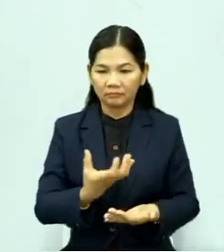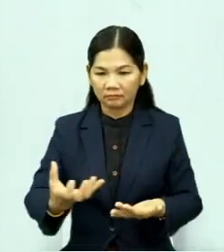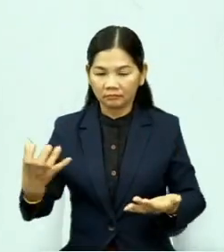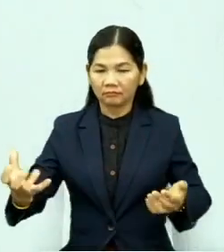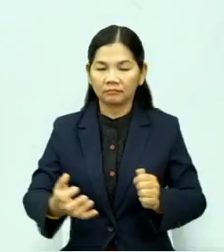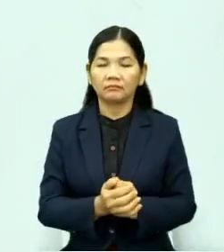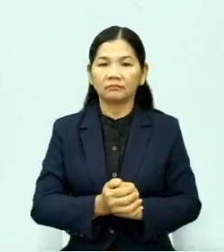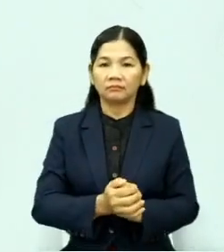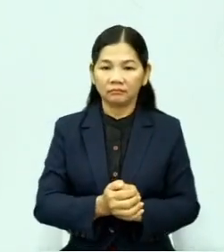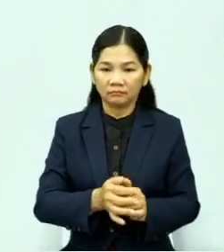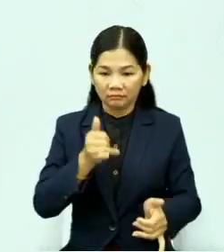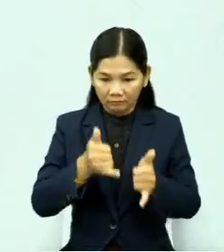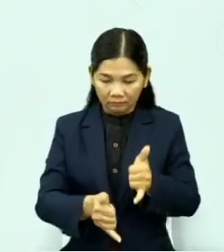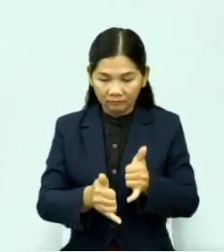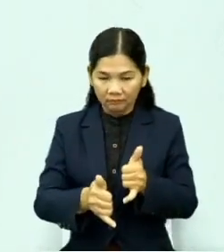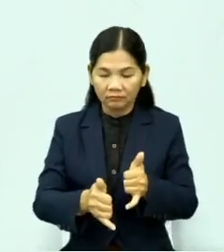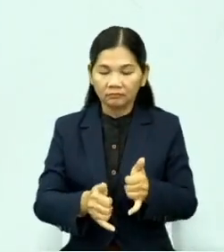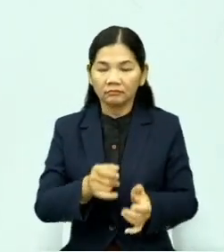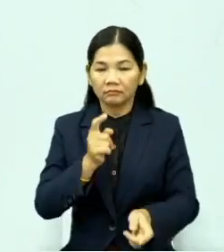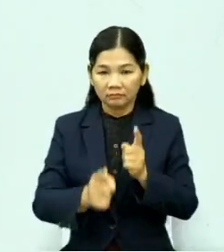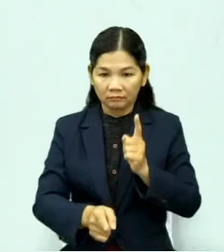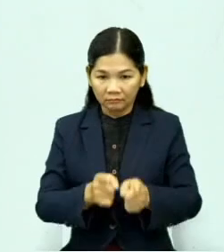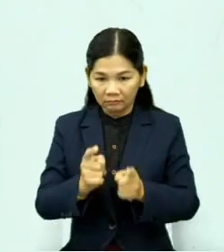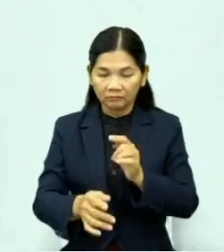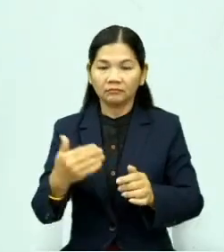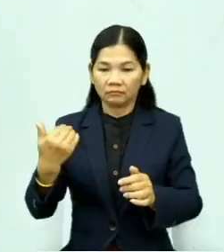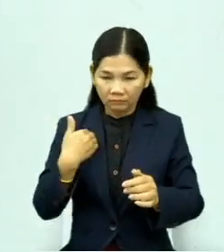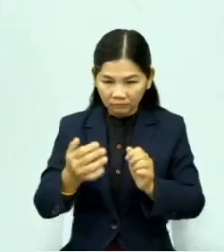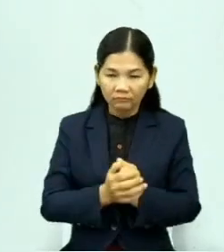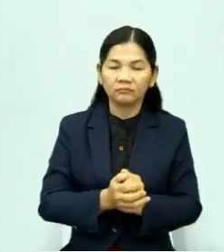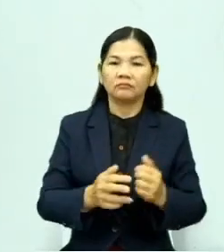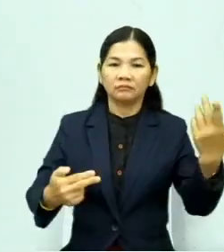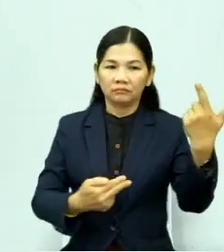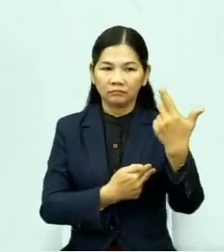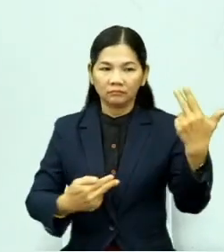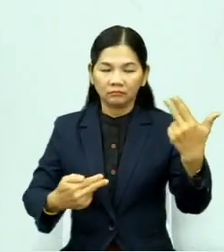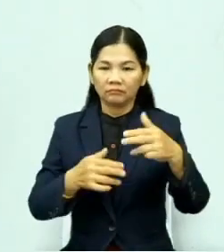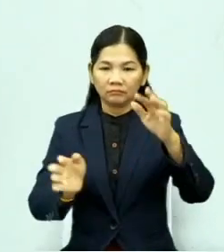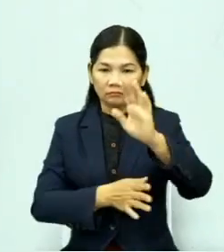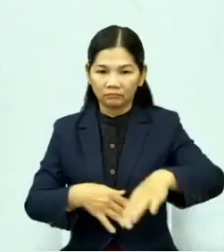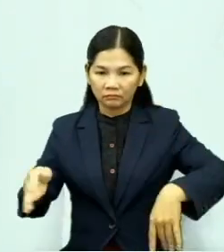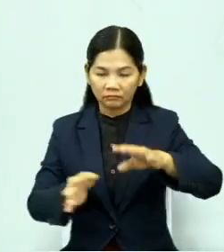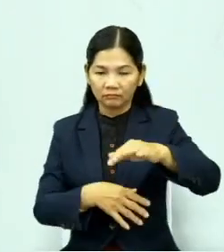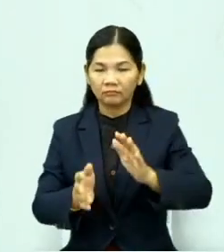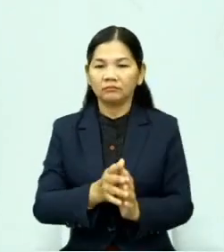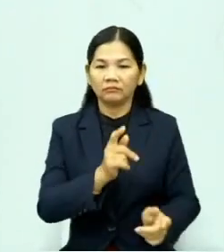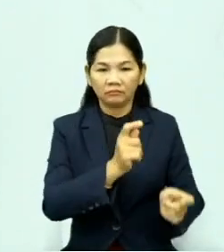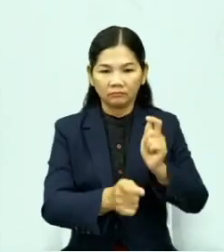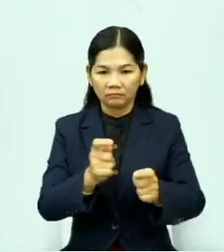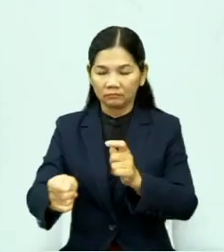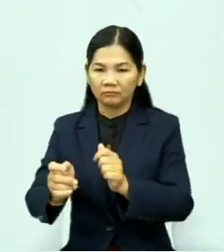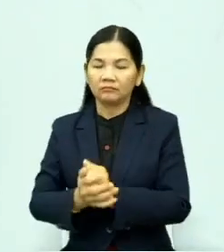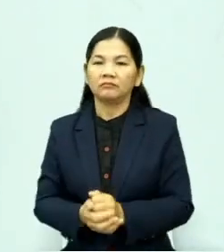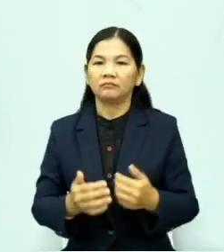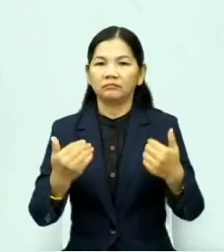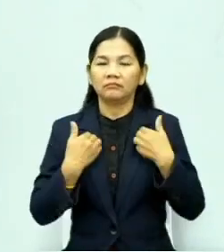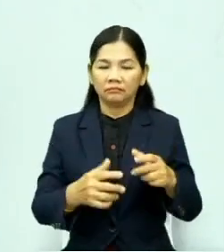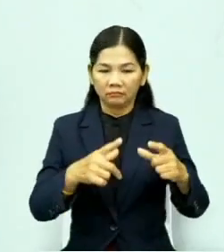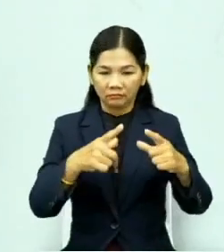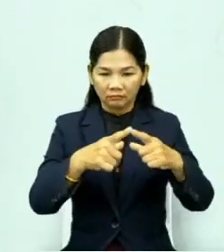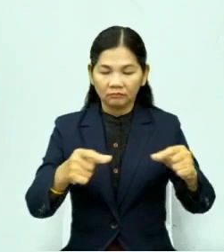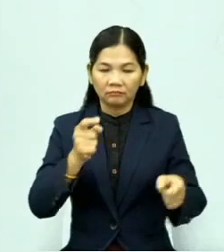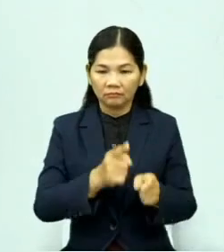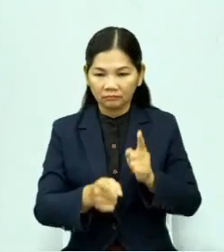chà ụp có đồ đần trầy khả mai đọc bà dưỡng Chà miên đồ chìa trô chà sko chà khâm tạc hê rồ